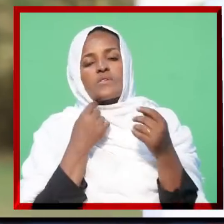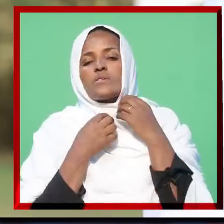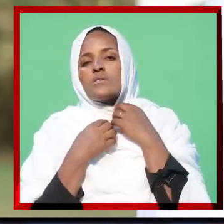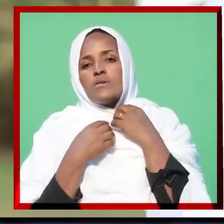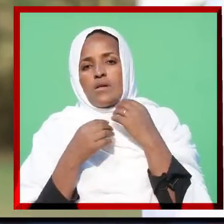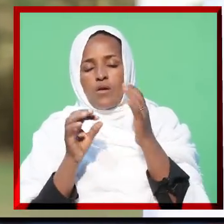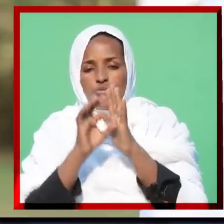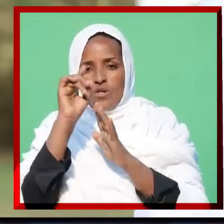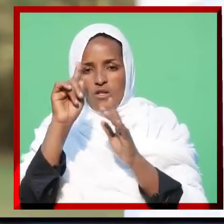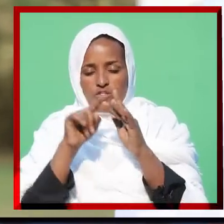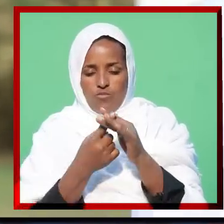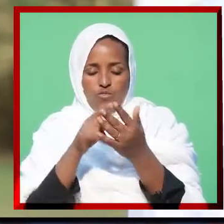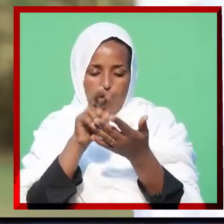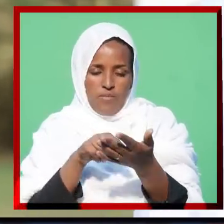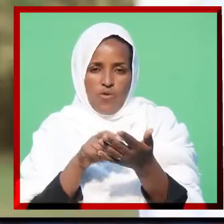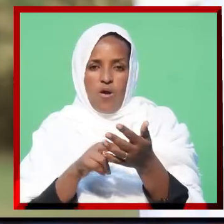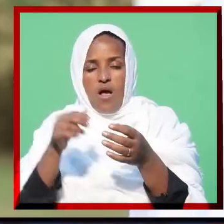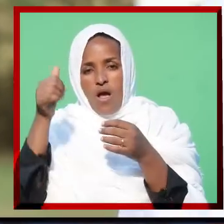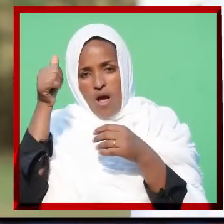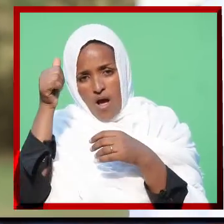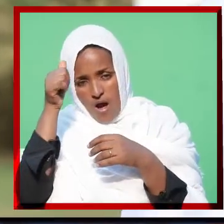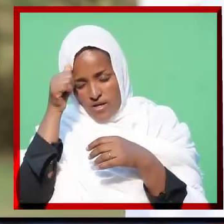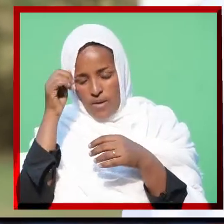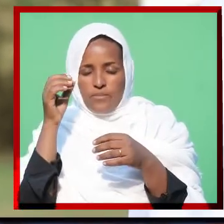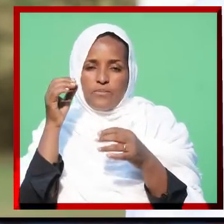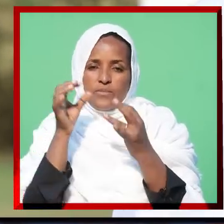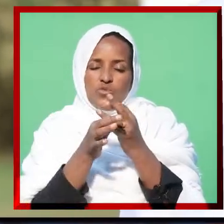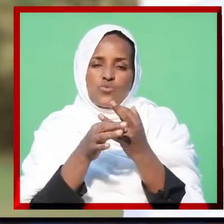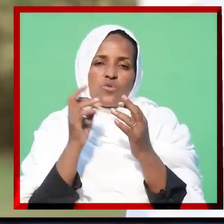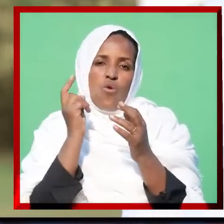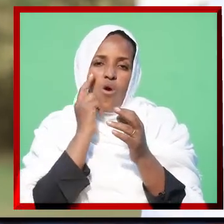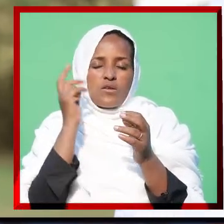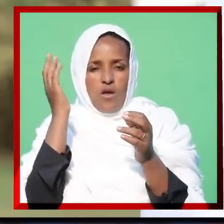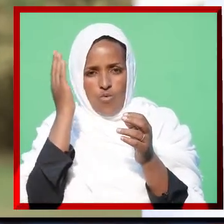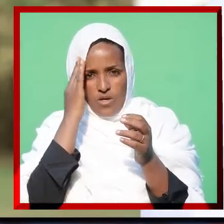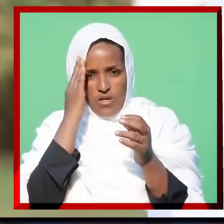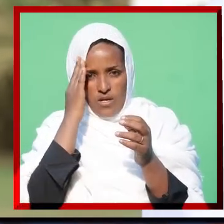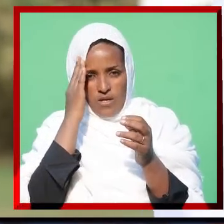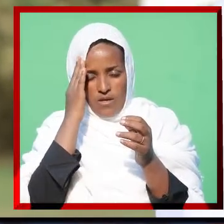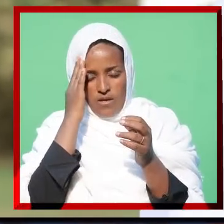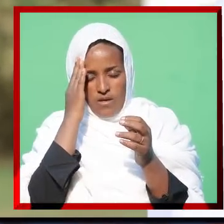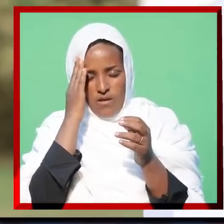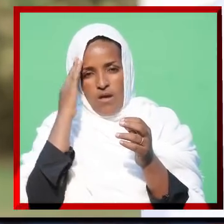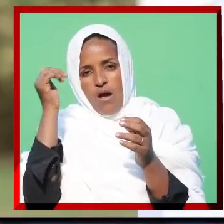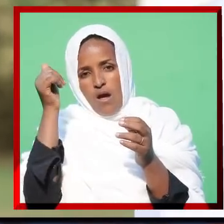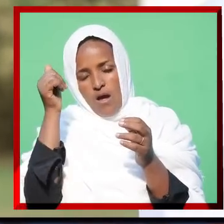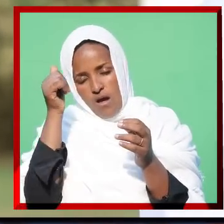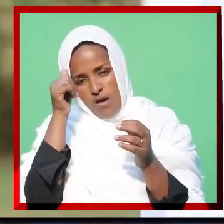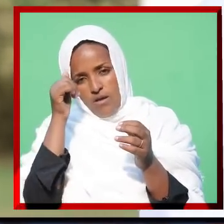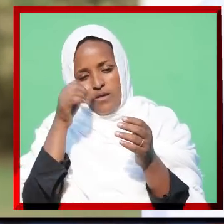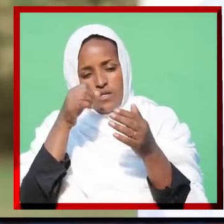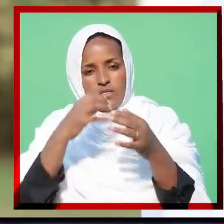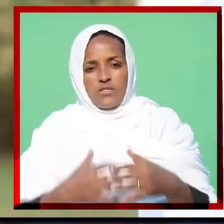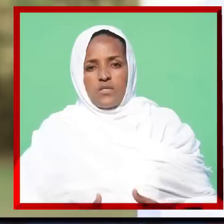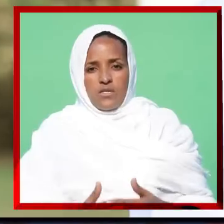لان وين كتر عند جمره لان ببو عدام مستوني هوانا عوكا لو هلا سيلا ميردان كما جمره لان ببو